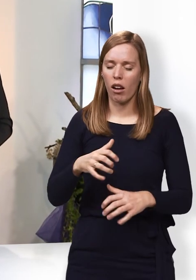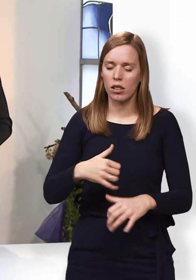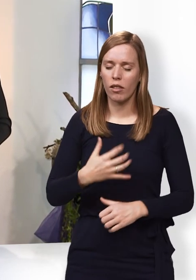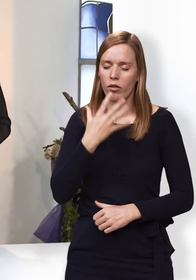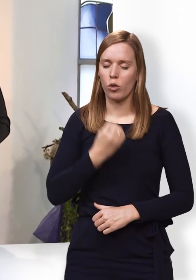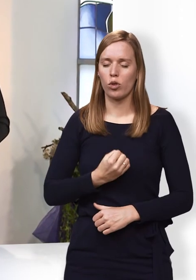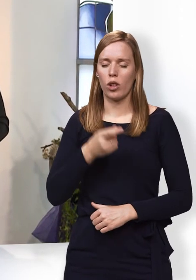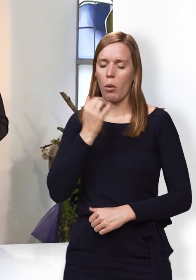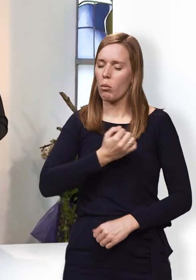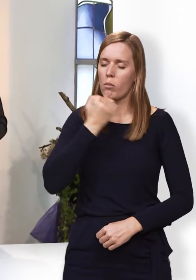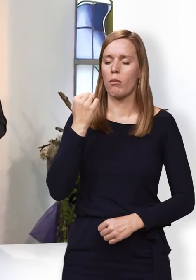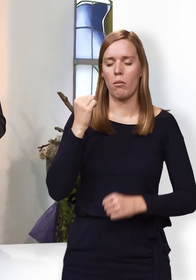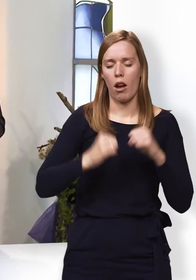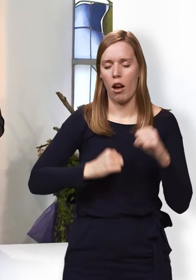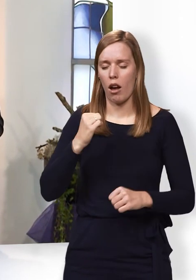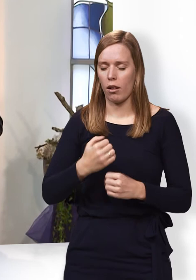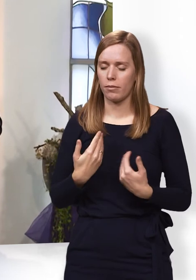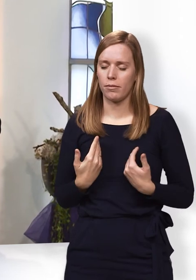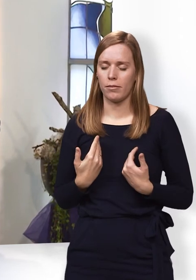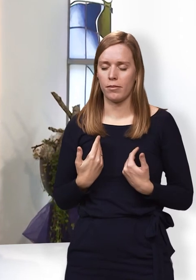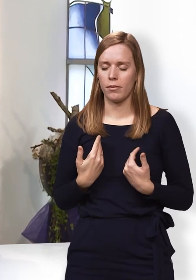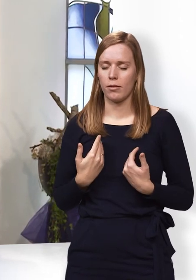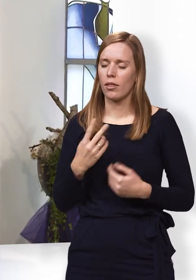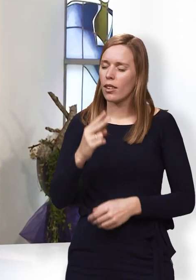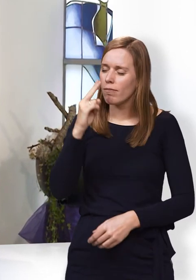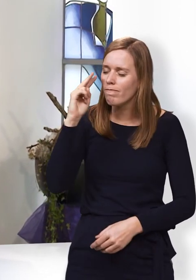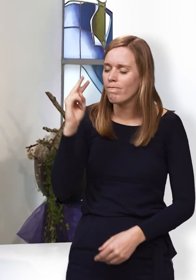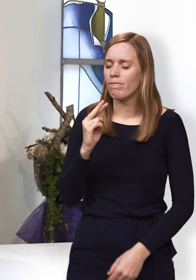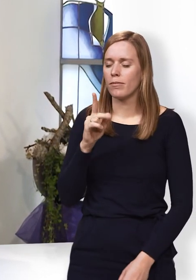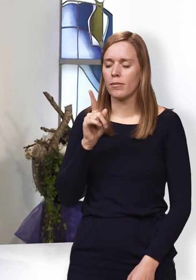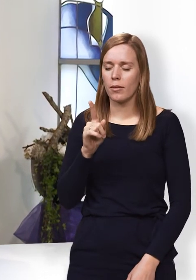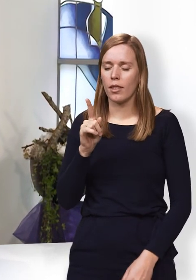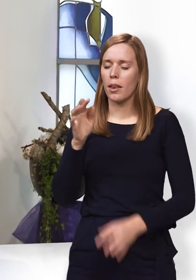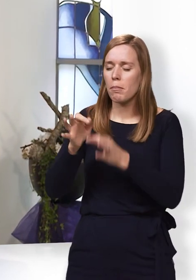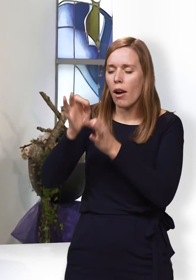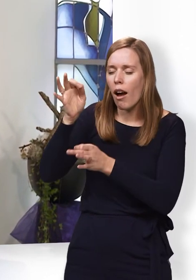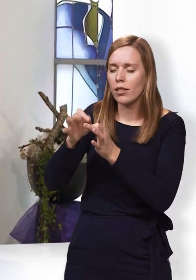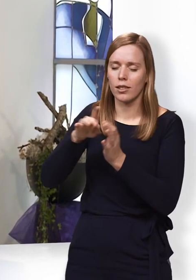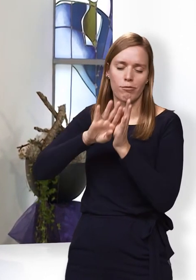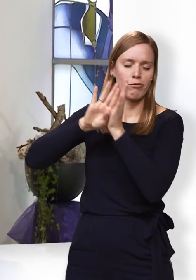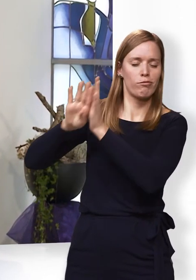Skrupellosigkeit. Du siehst, wie deine Maßstäbe immer wieder mit Füßen getreten werden.